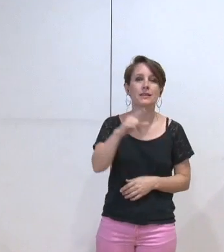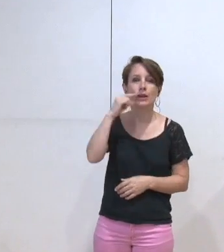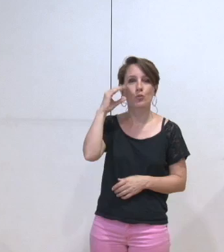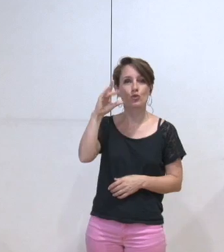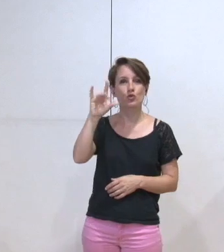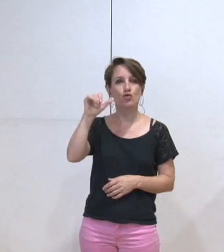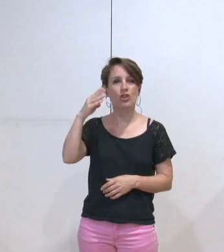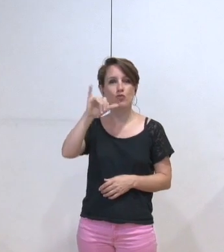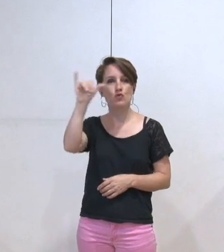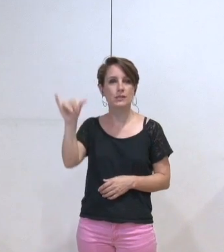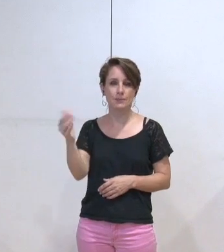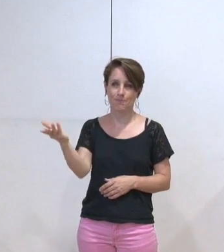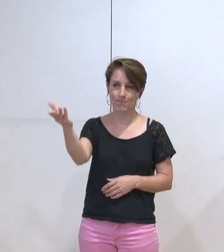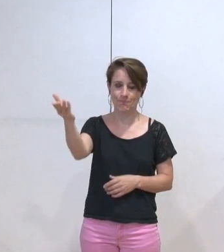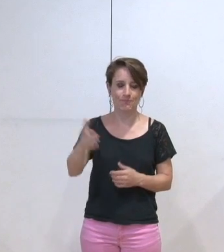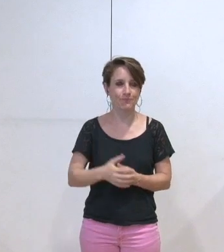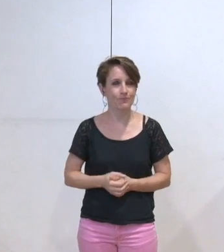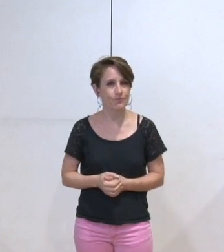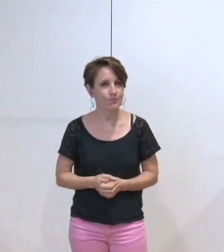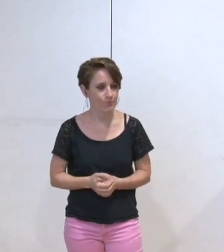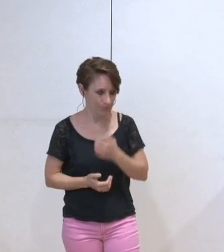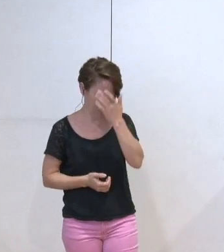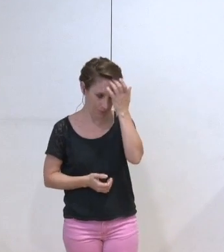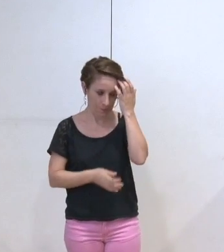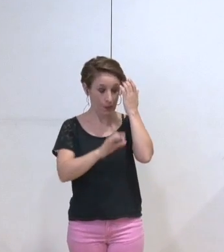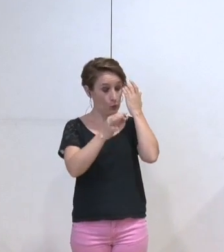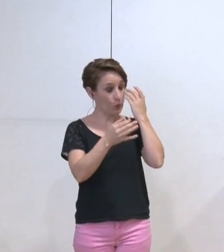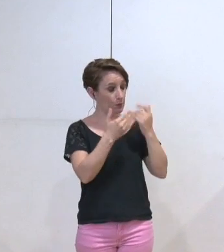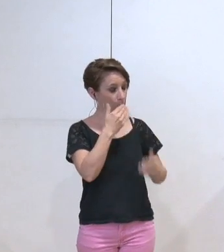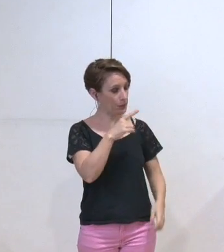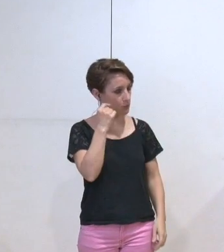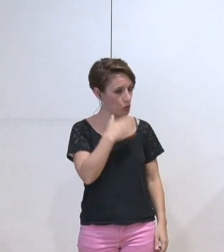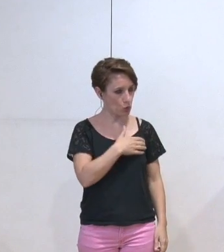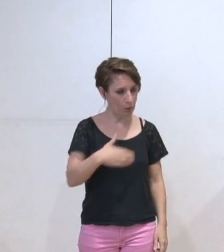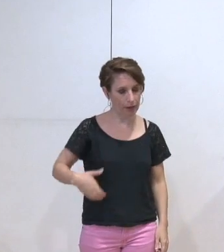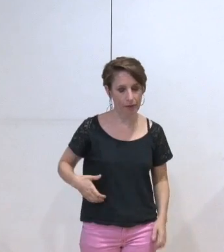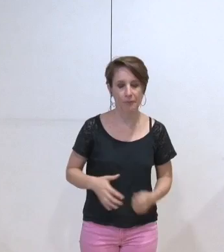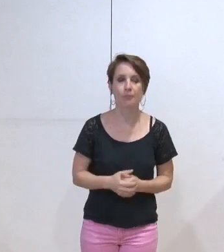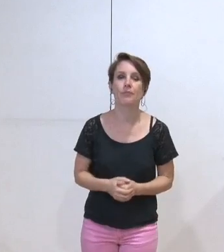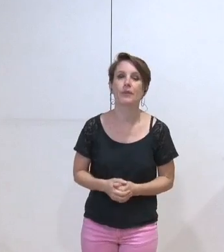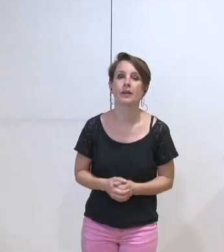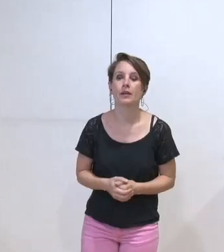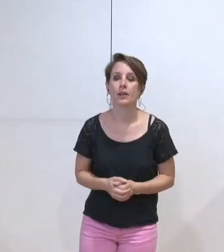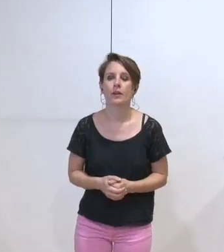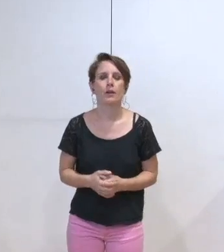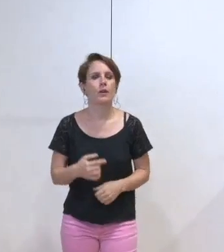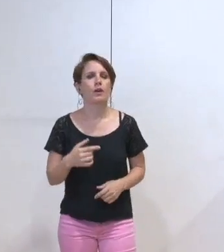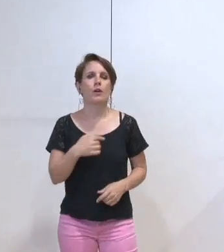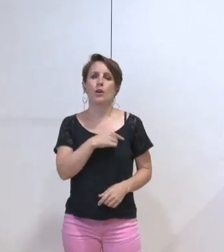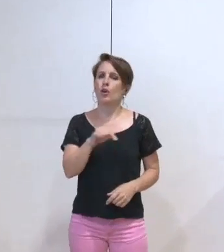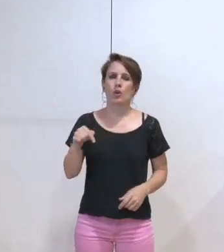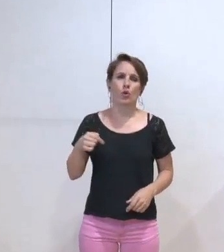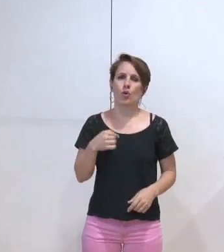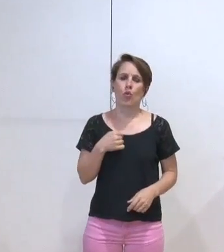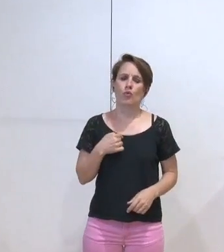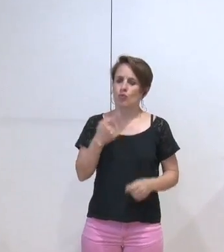oui merci Monsieur le Maire nous avions nous nous n'avions pas approuvé l'entrée de la ville dans